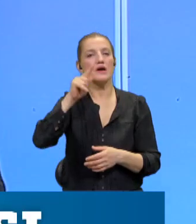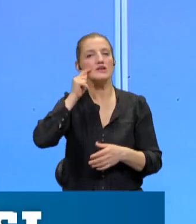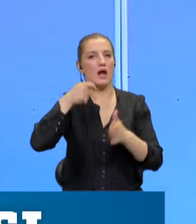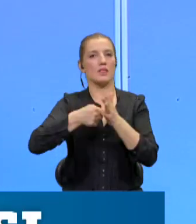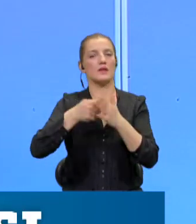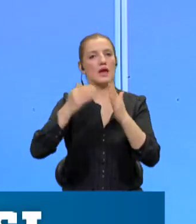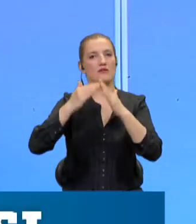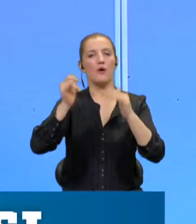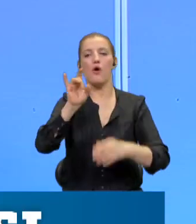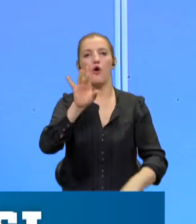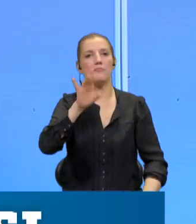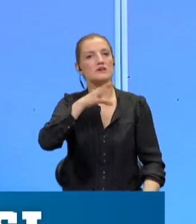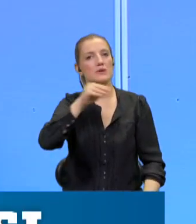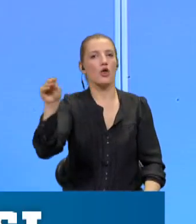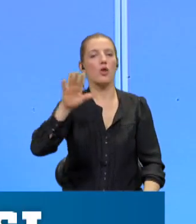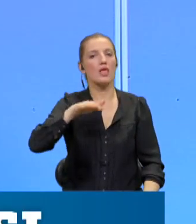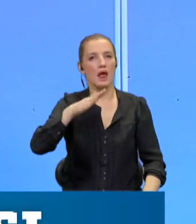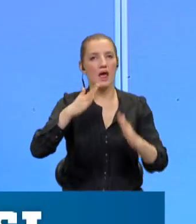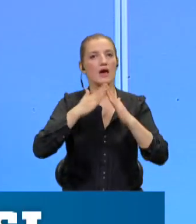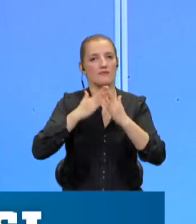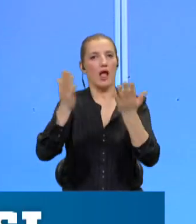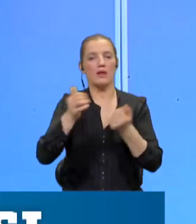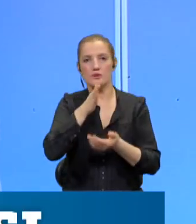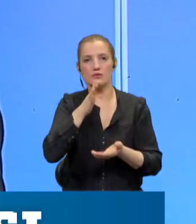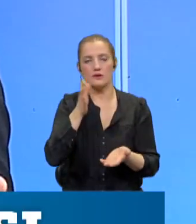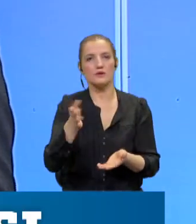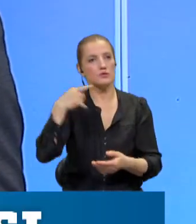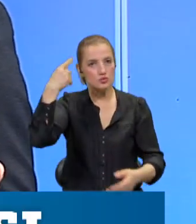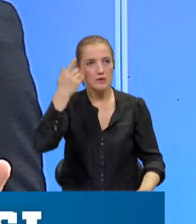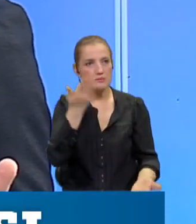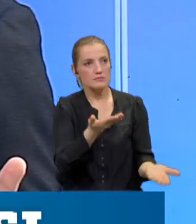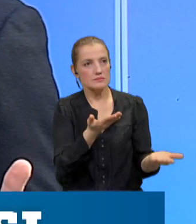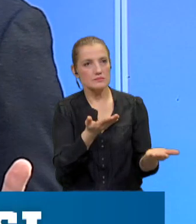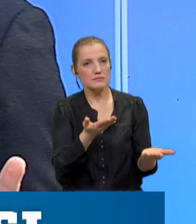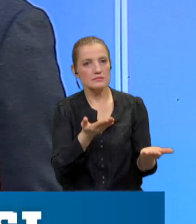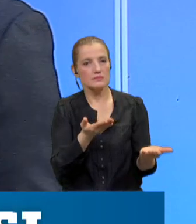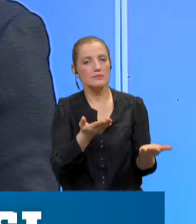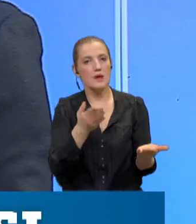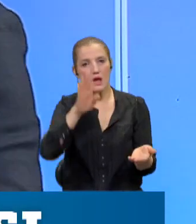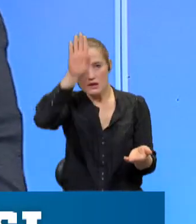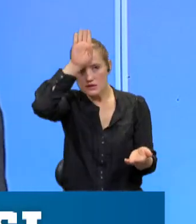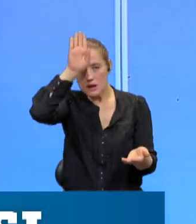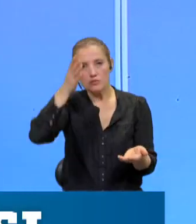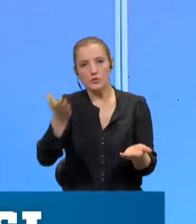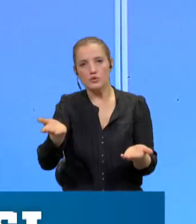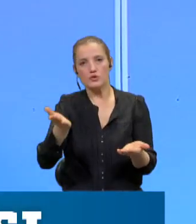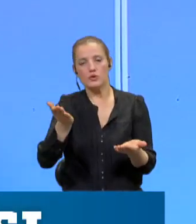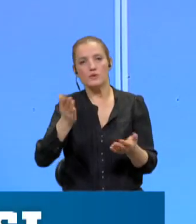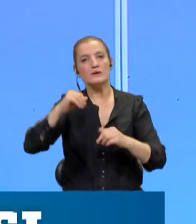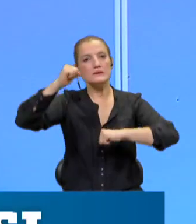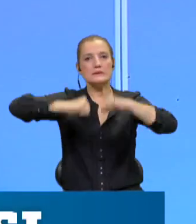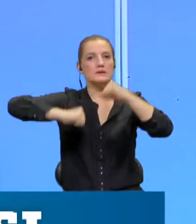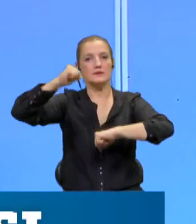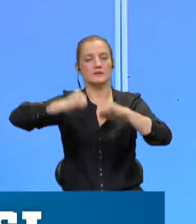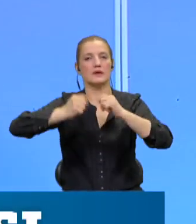çekinmiyorlar 15 milyon liralık evler alabiliyorlar İstanbul içine biliyor musun Nerede yani İstanbul Bir taraftan da böyle bir